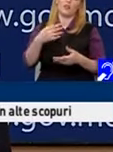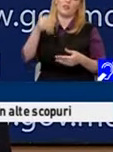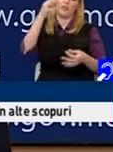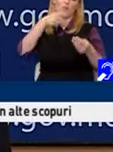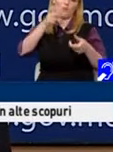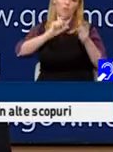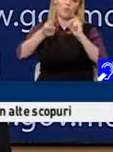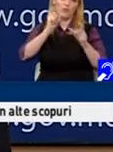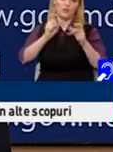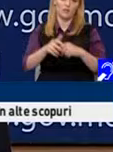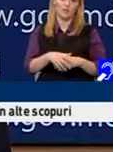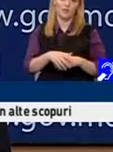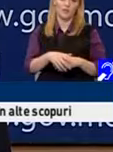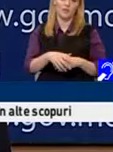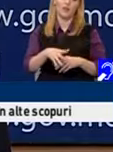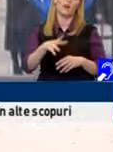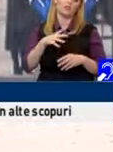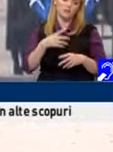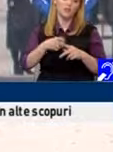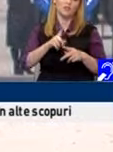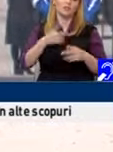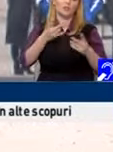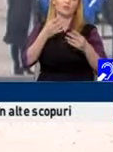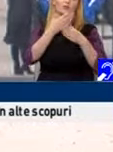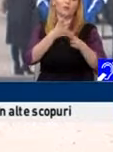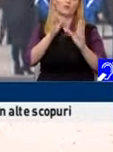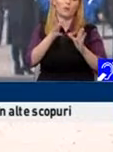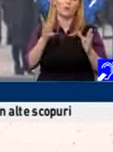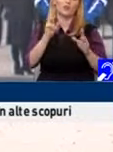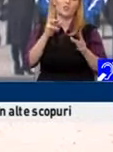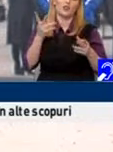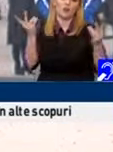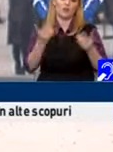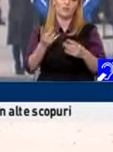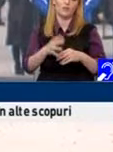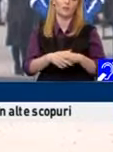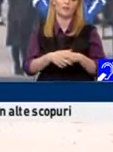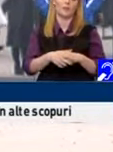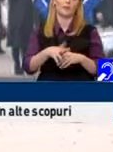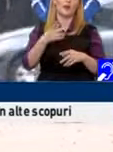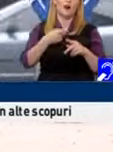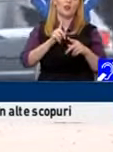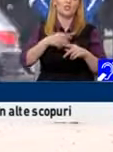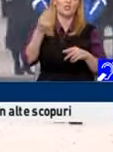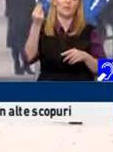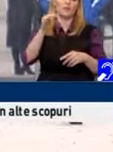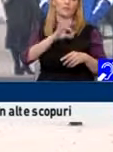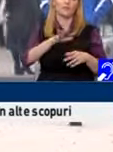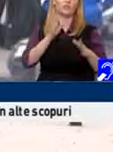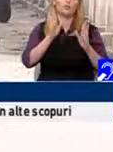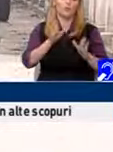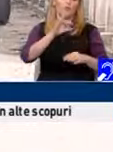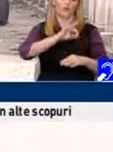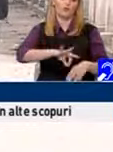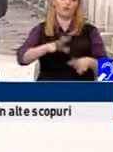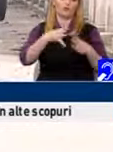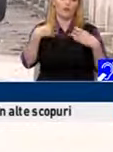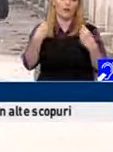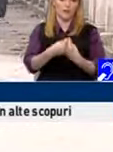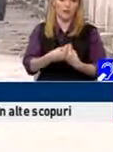avea ca suport și această comisie locală. Beneficiarii își asumă obligația să utilizeze resursele financiare primite în folosul